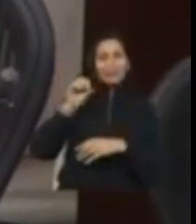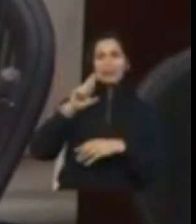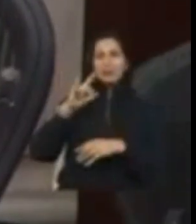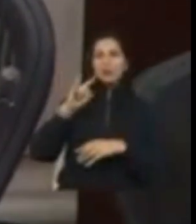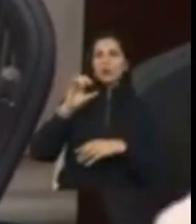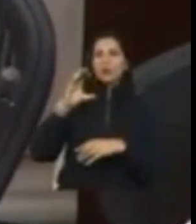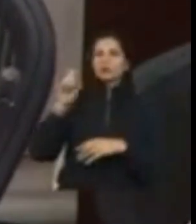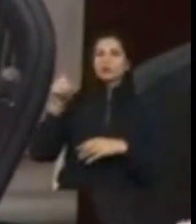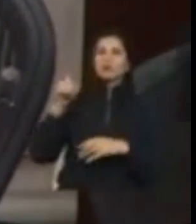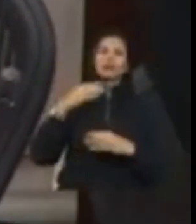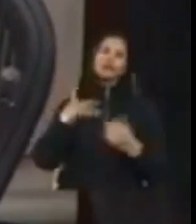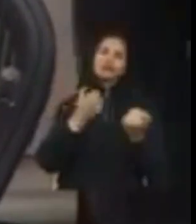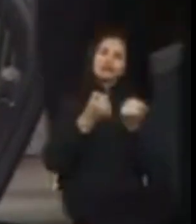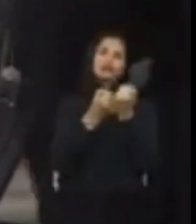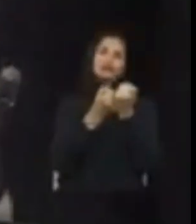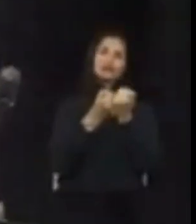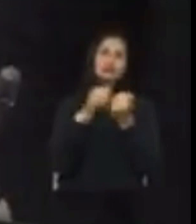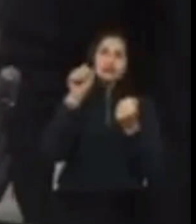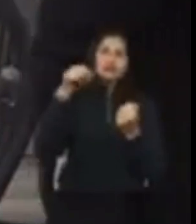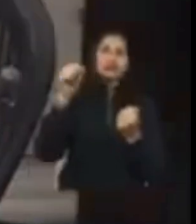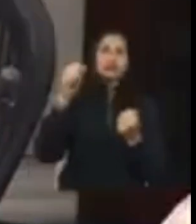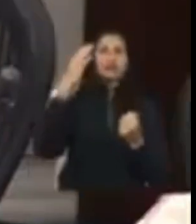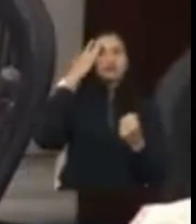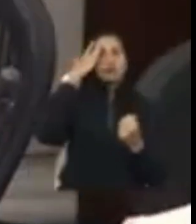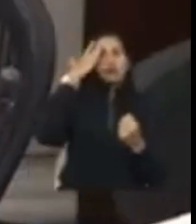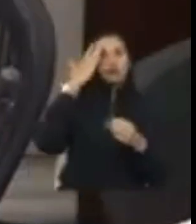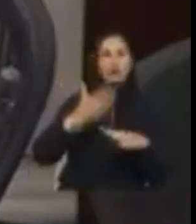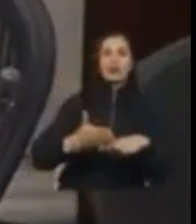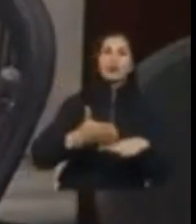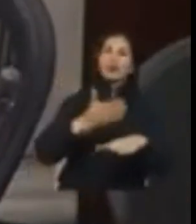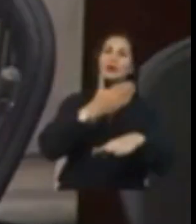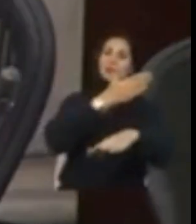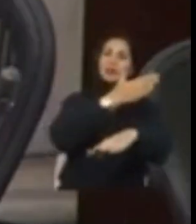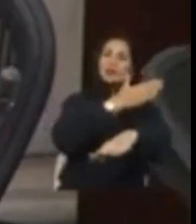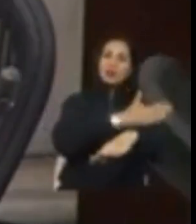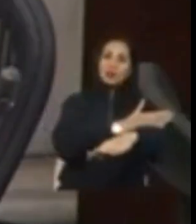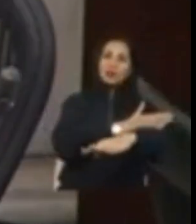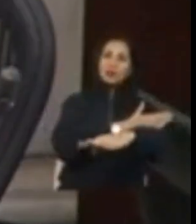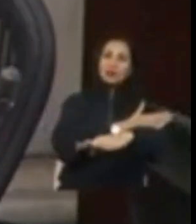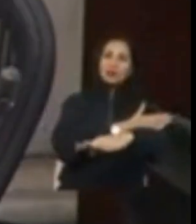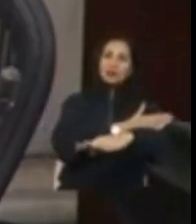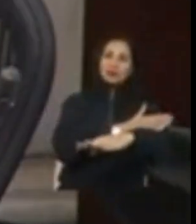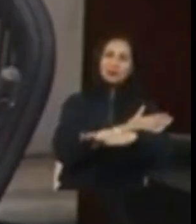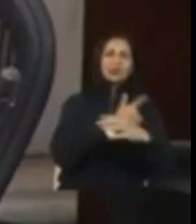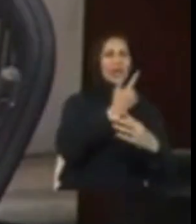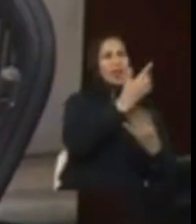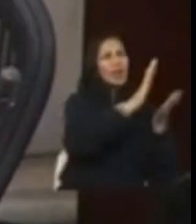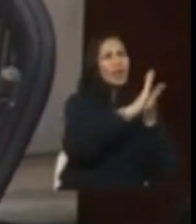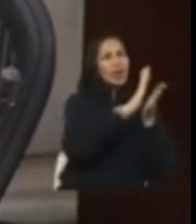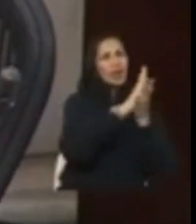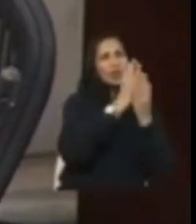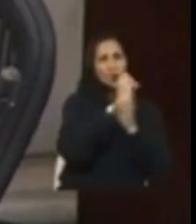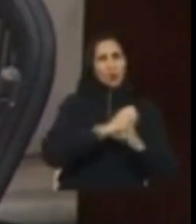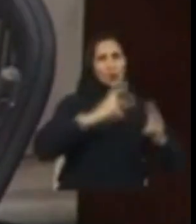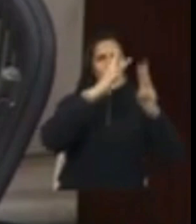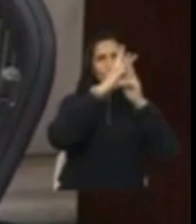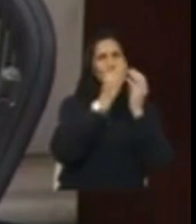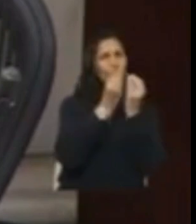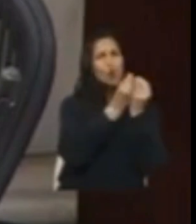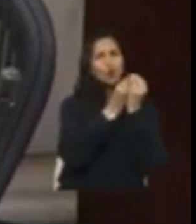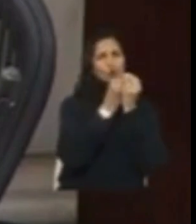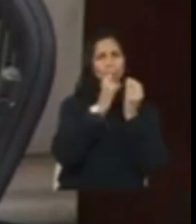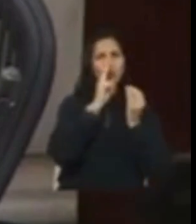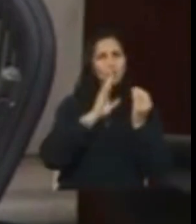réitérons notre position ferme de respect de la souveraineté et de l'intégrité territoriale du Royaume du Maroc litons dans la motion adoptée par une